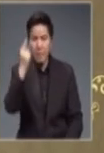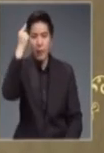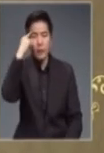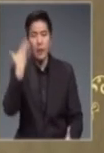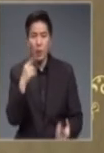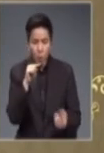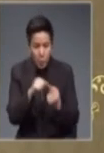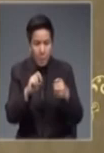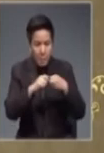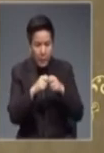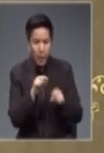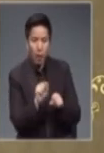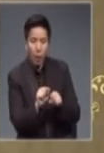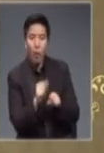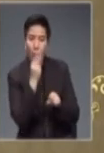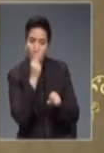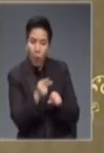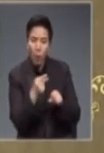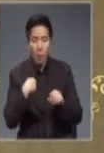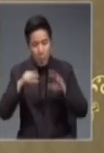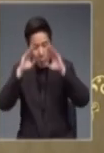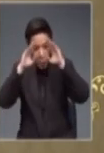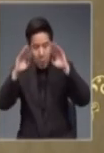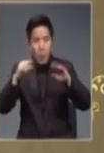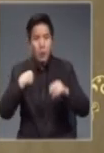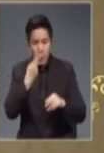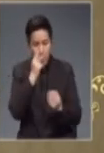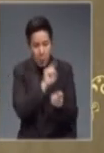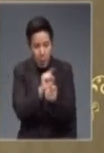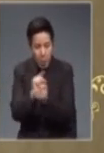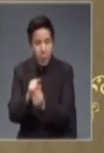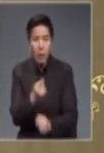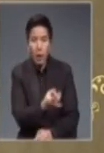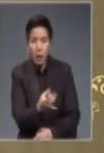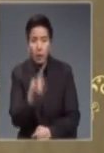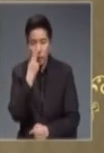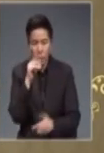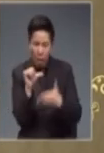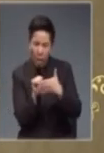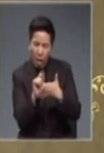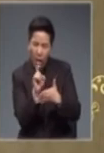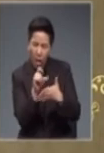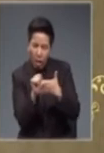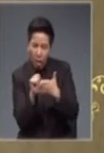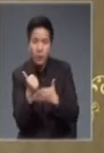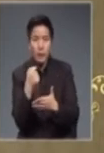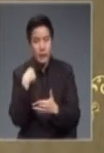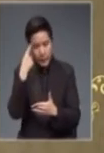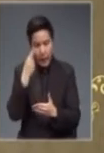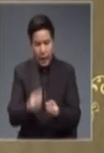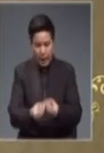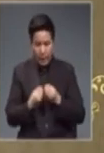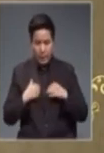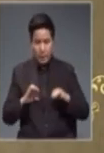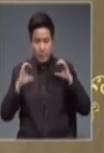และที่ผ่านมาในประเทศส่วนใหญ่ก็เป็นการลงทุนที่อาจจะไม่เกิดมูลค่ามากนักไม่เกิดสินค้าใหม่ๆส่วนใหญ่ก็เป็นการขยายกิจการ